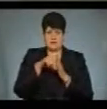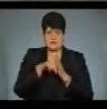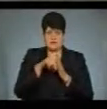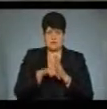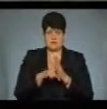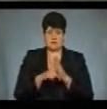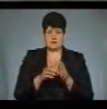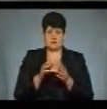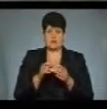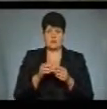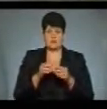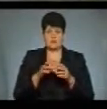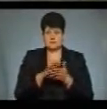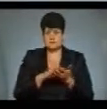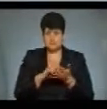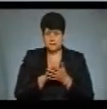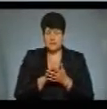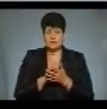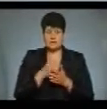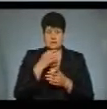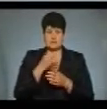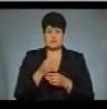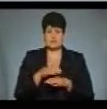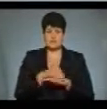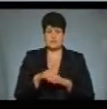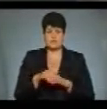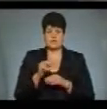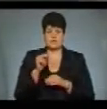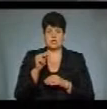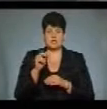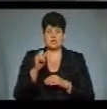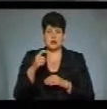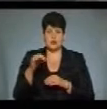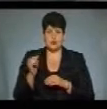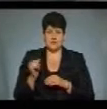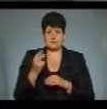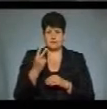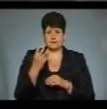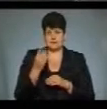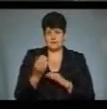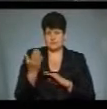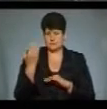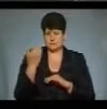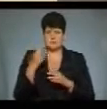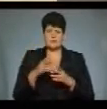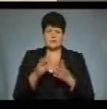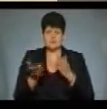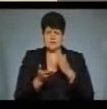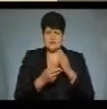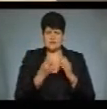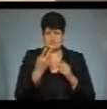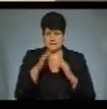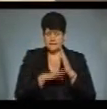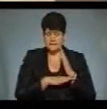Також повідомив, що на вулиці Чехова 3 тижні тому зрізали 2 дерева. О 18-й годині наші кореспонденти побували в